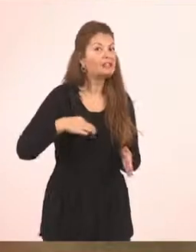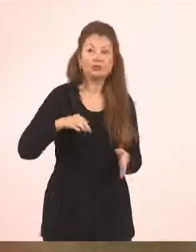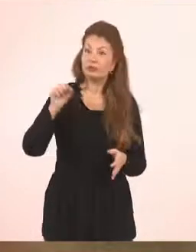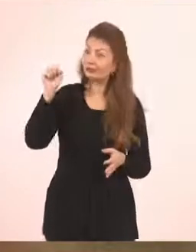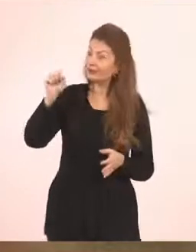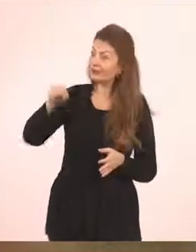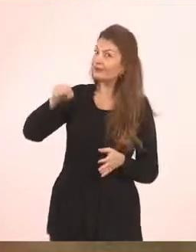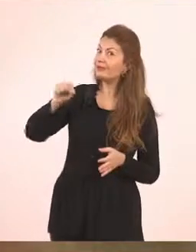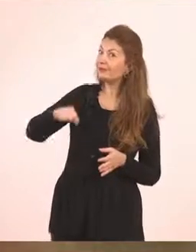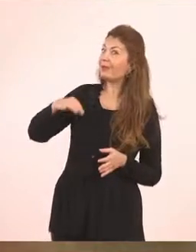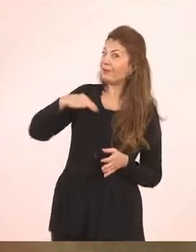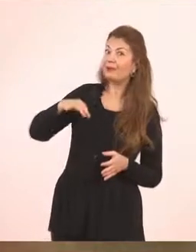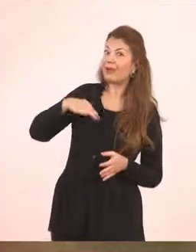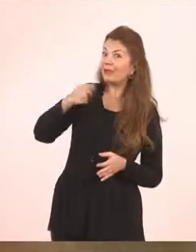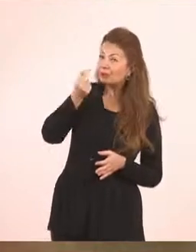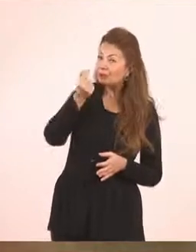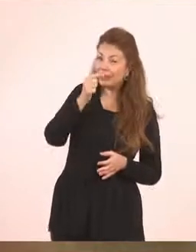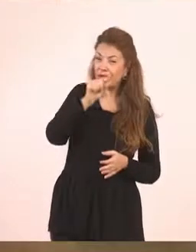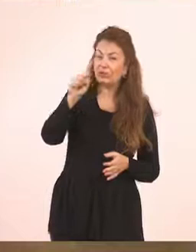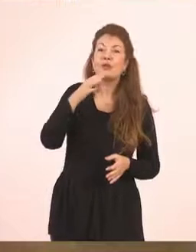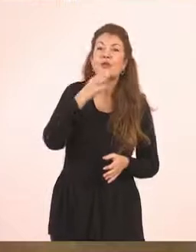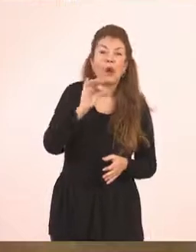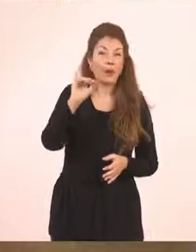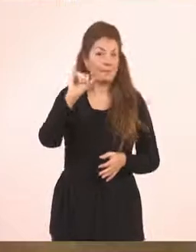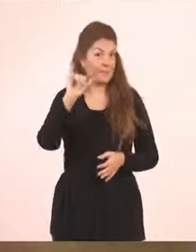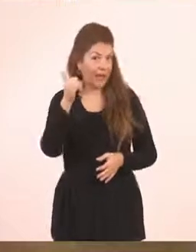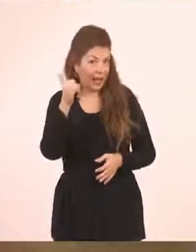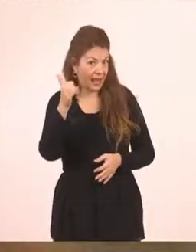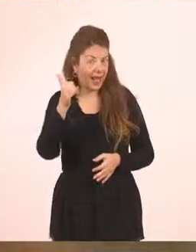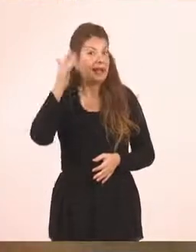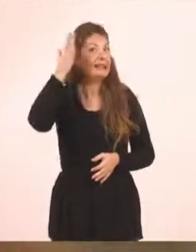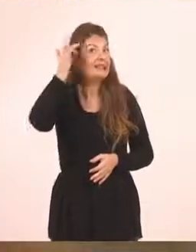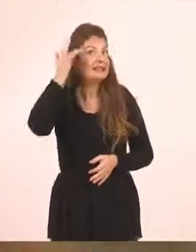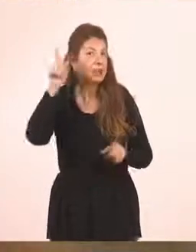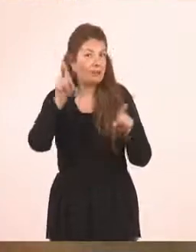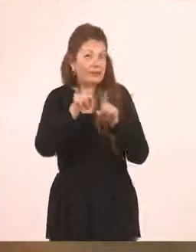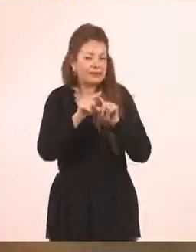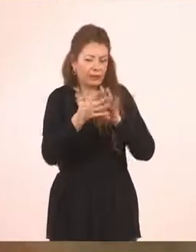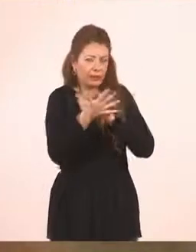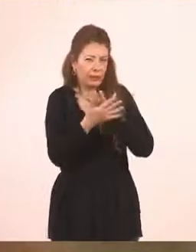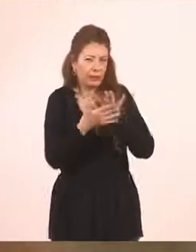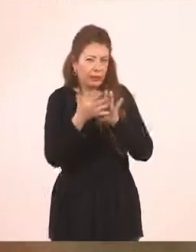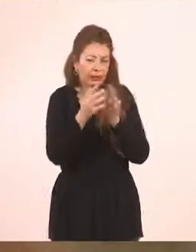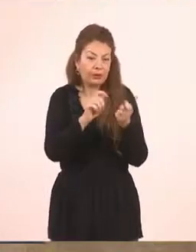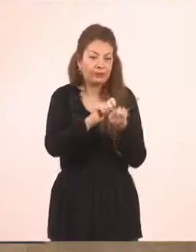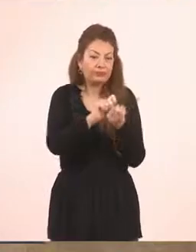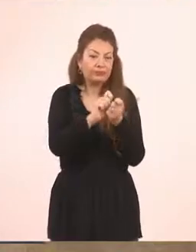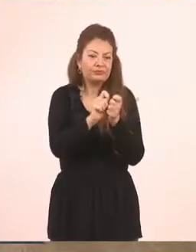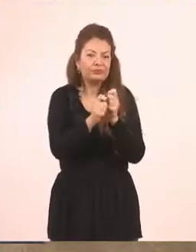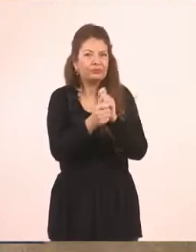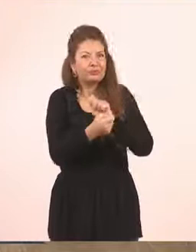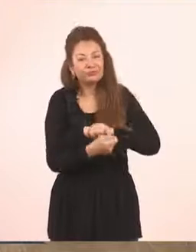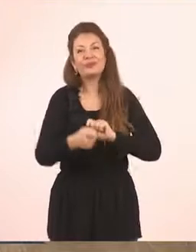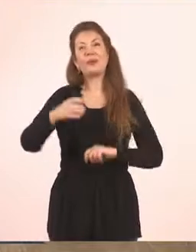πράσινο. Σαν να αρχίζει να φαίνεται λίγο πράσινο, γιατί το κίτρινο και το μπλε μας δίνουν το πράσινο. Να πίσω